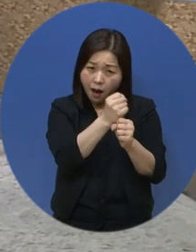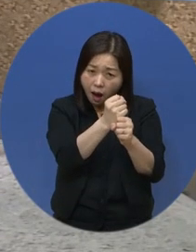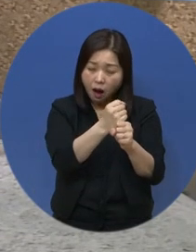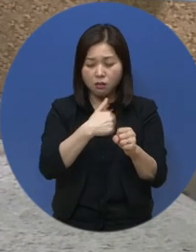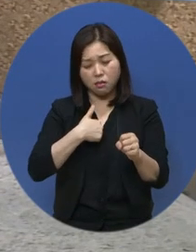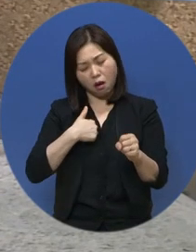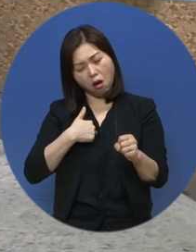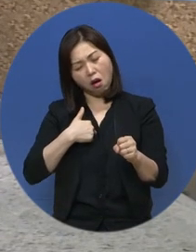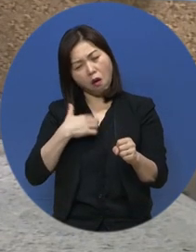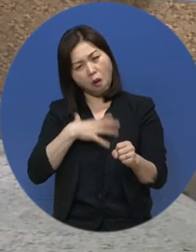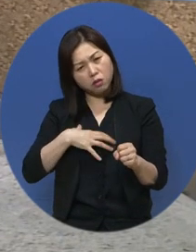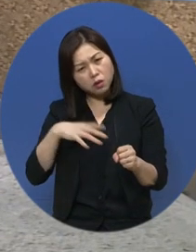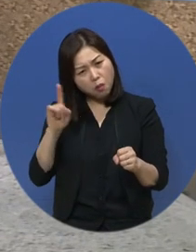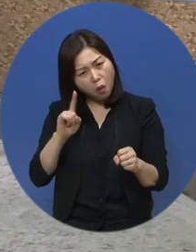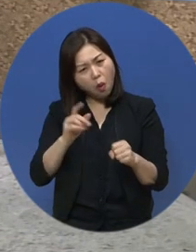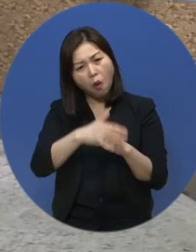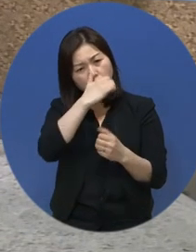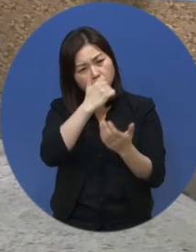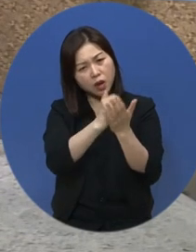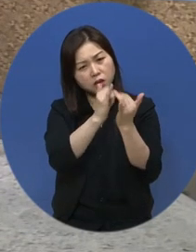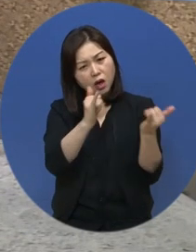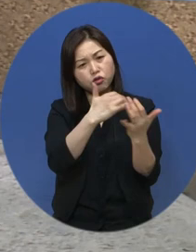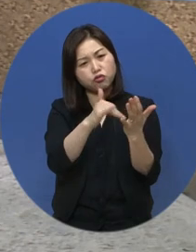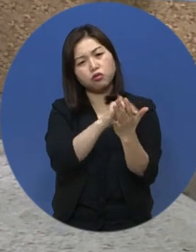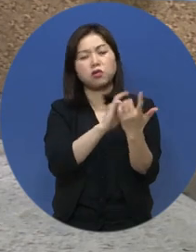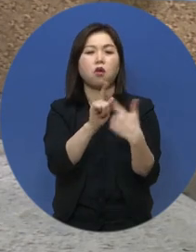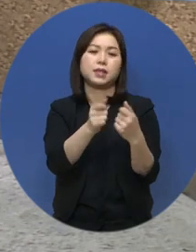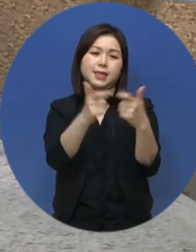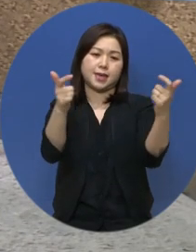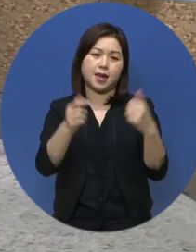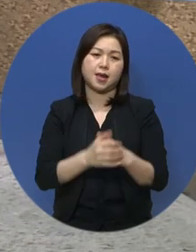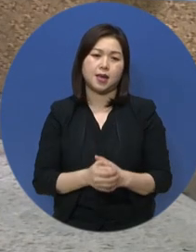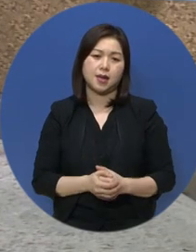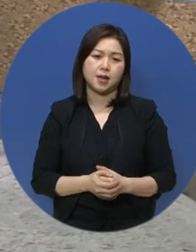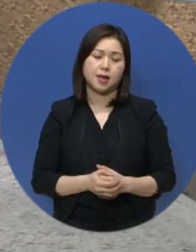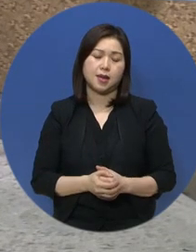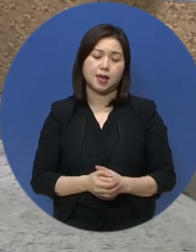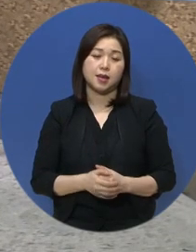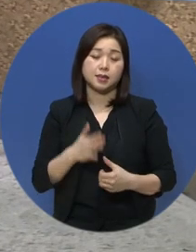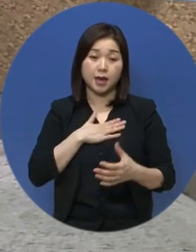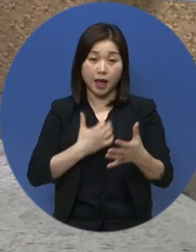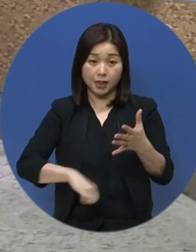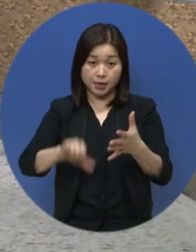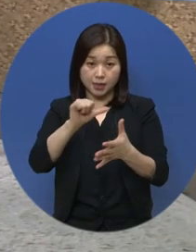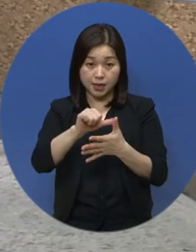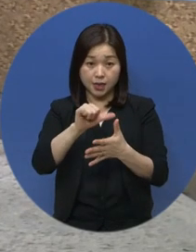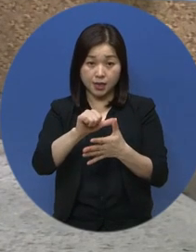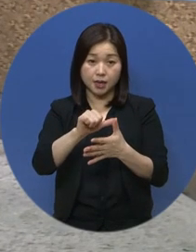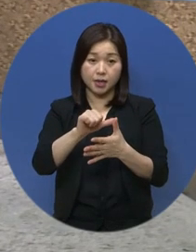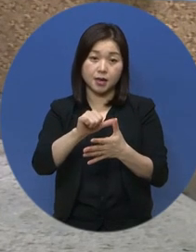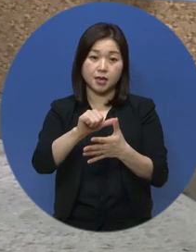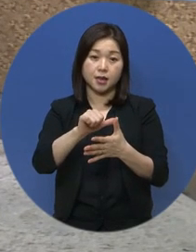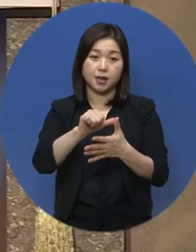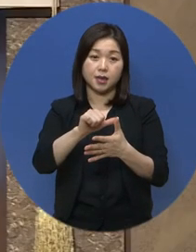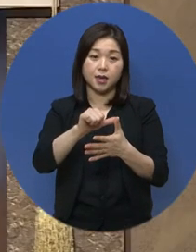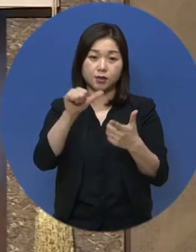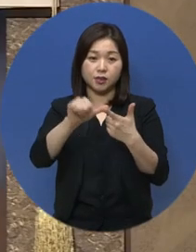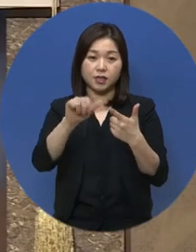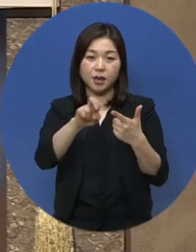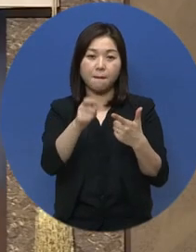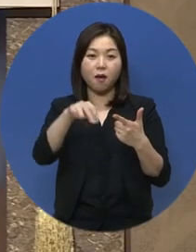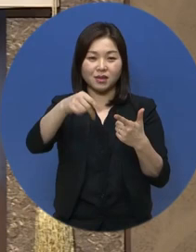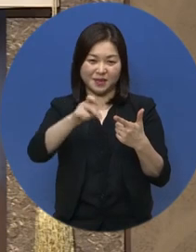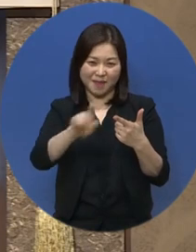게 범죄자는 더 늘어난다고 생각을 하고요. 제가 첫째는 아들이고요. 네. 둘째는 머시마가 있거든요.